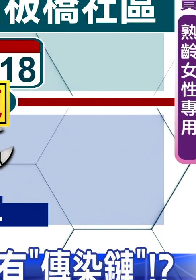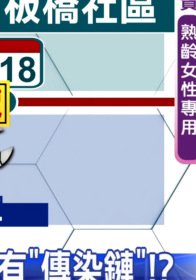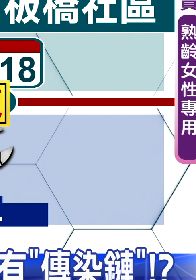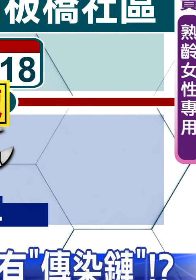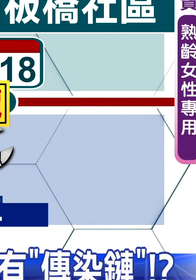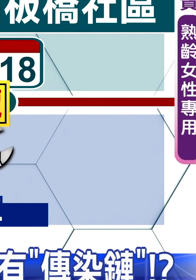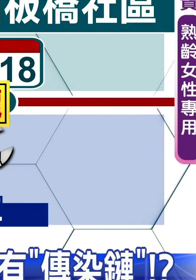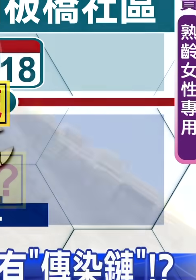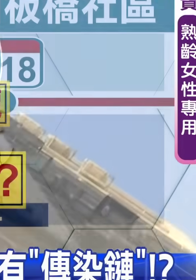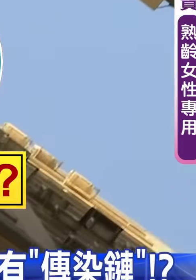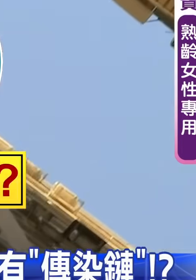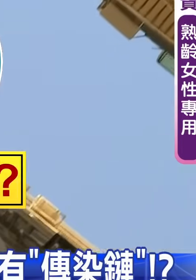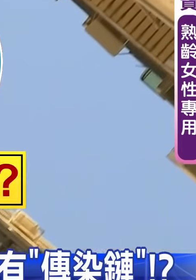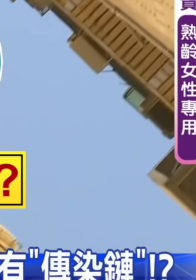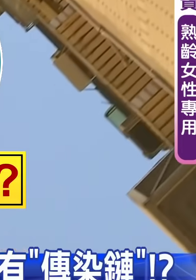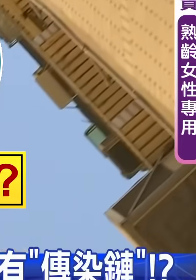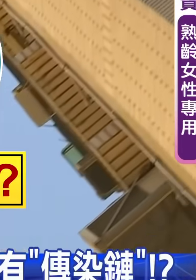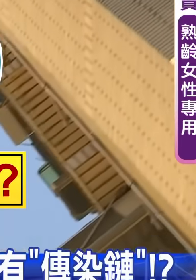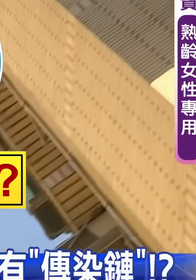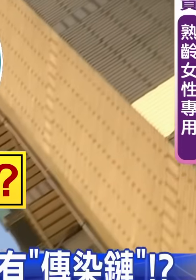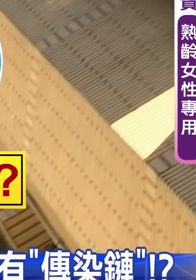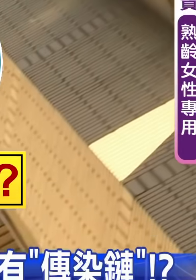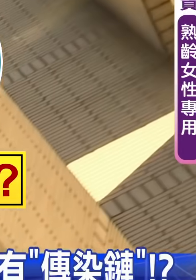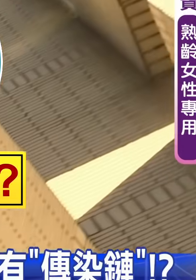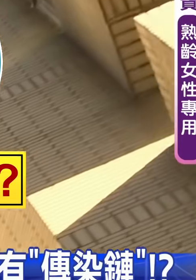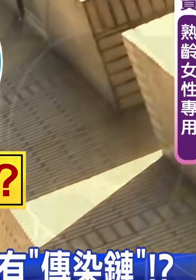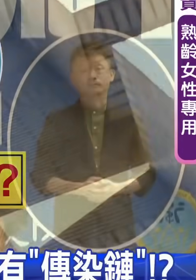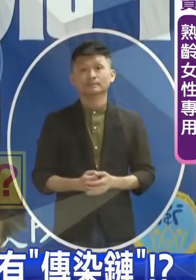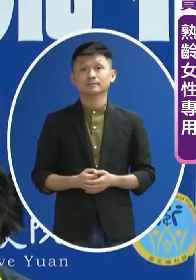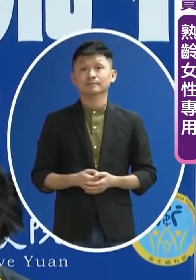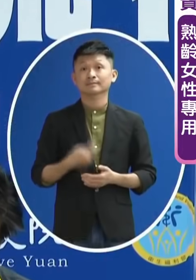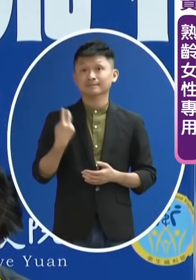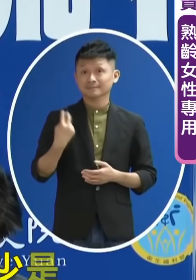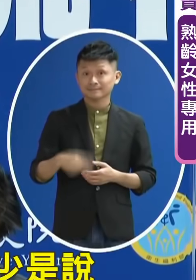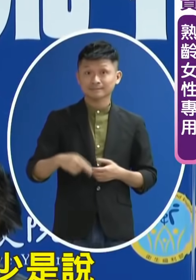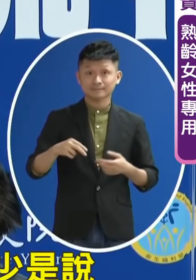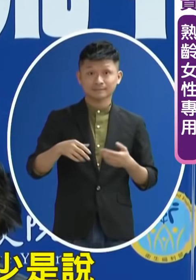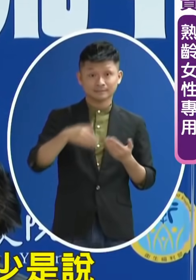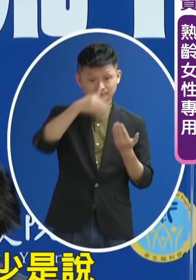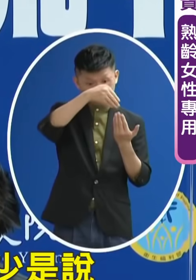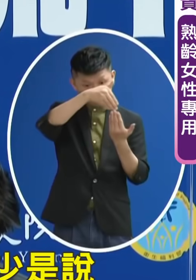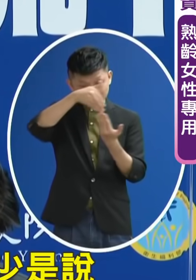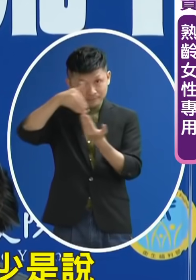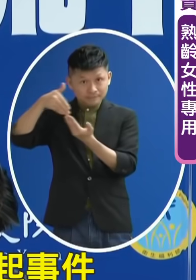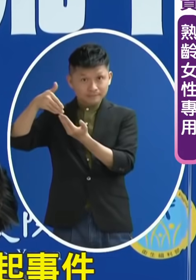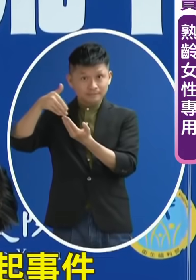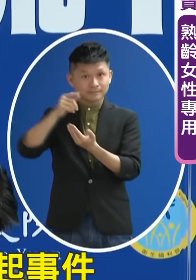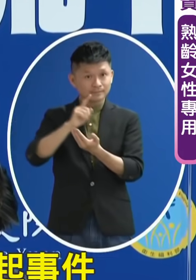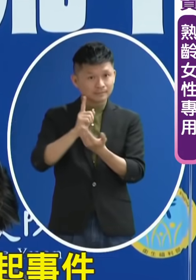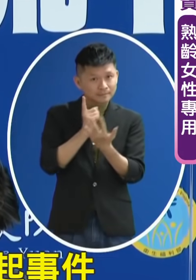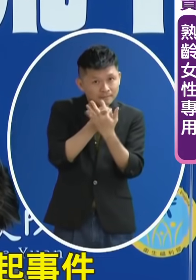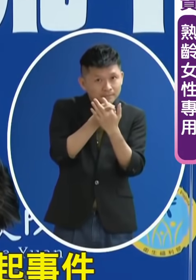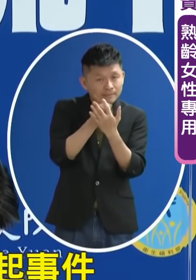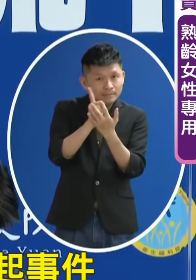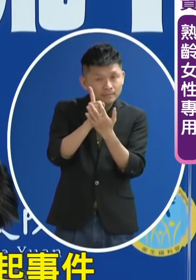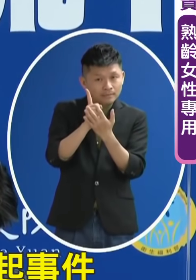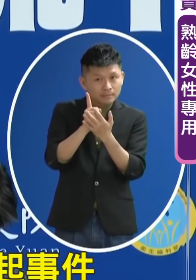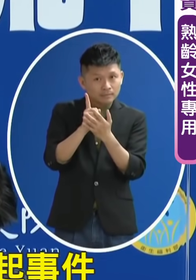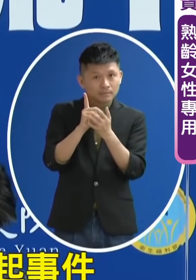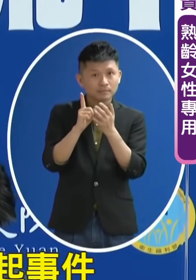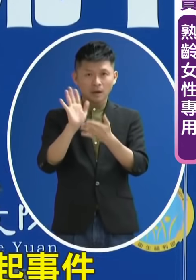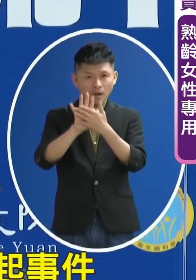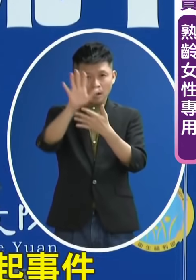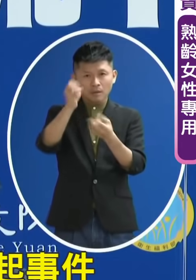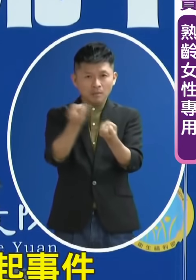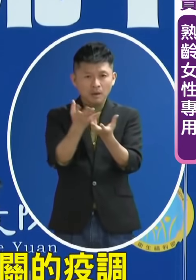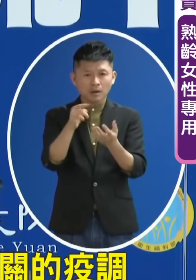时间点根本都不拢，难道是另有感染源？ 这个序列告诉我们，至少就是说他们很有可能是同一起的事